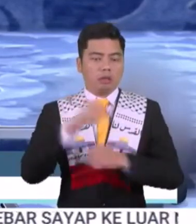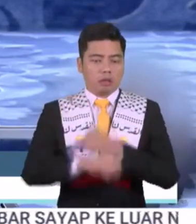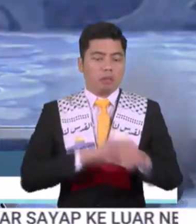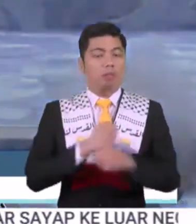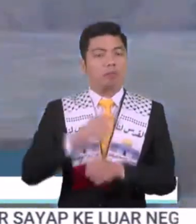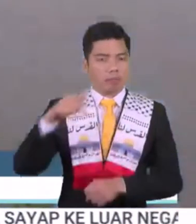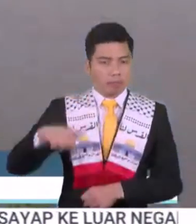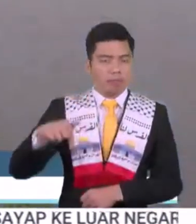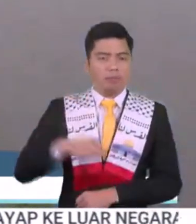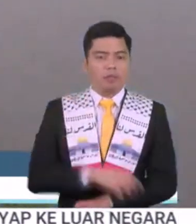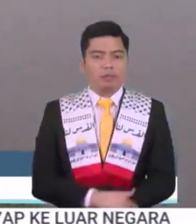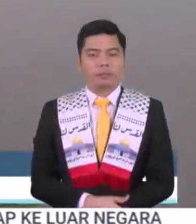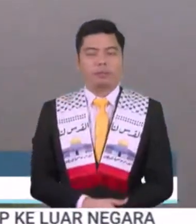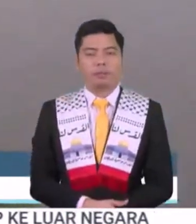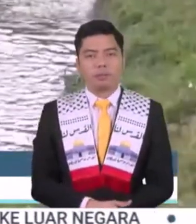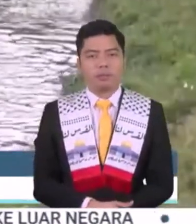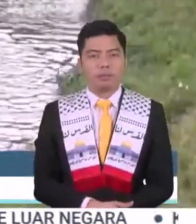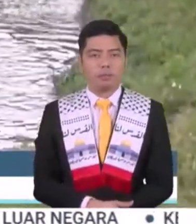juga.